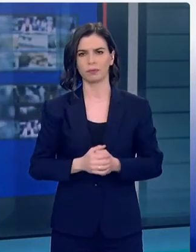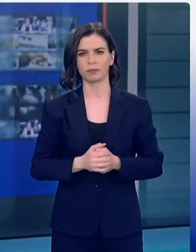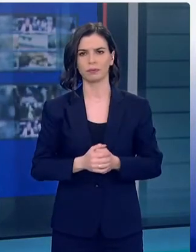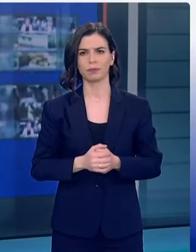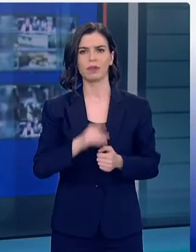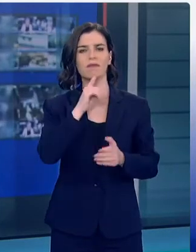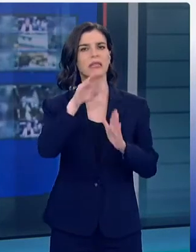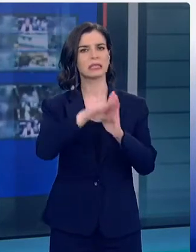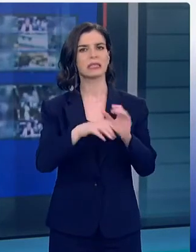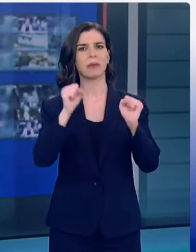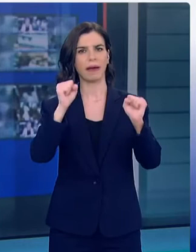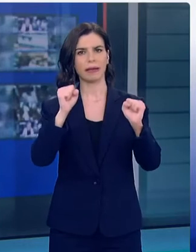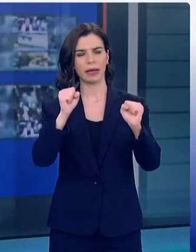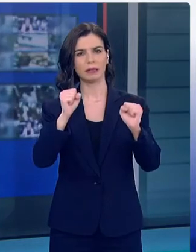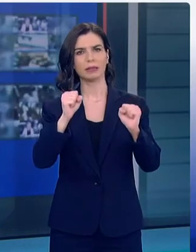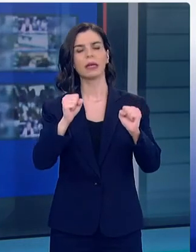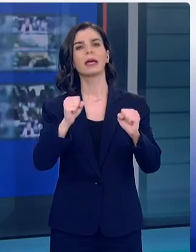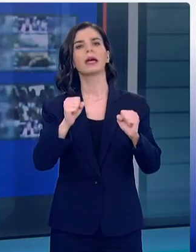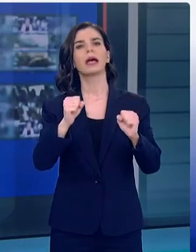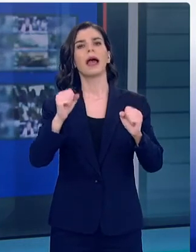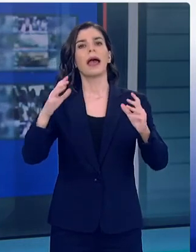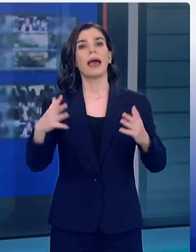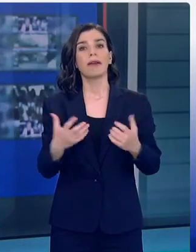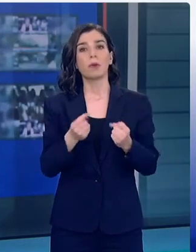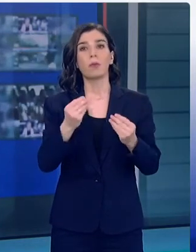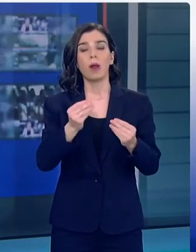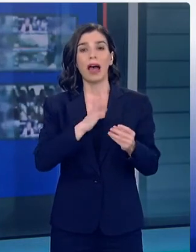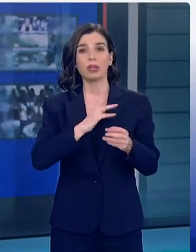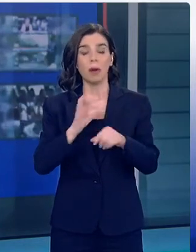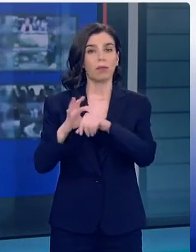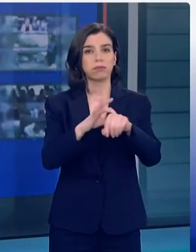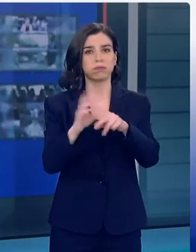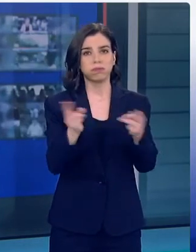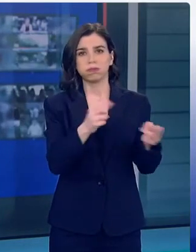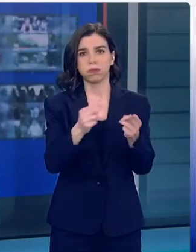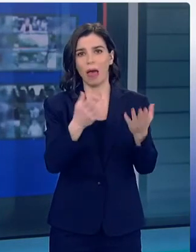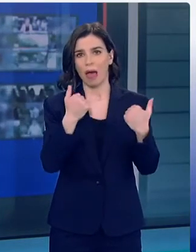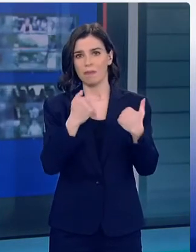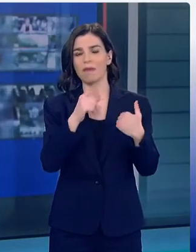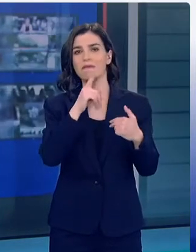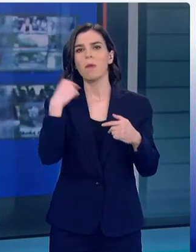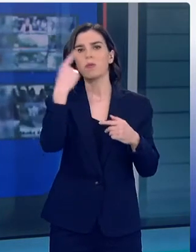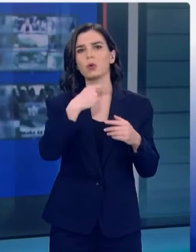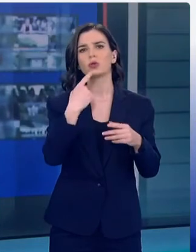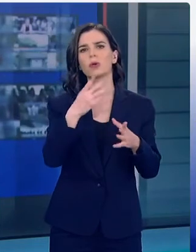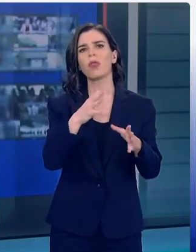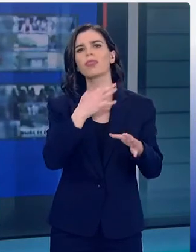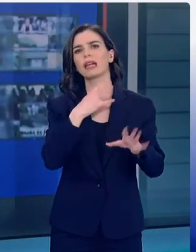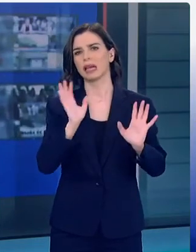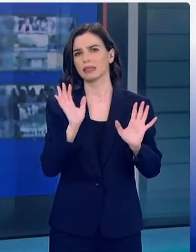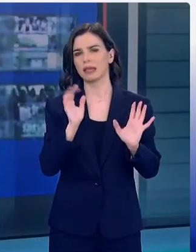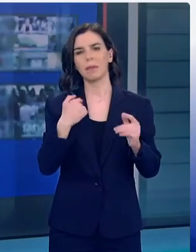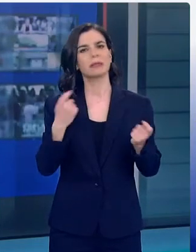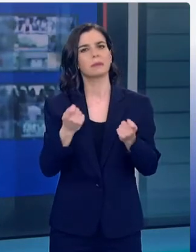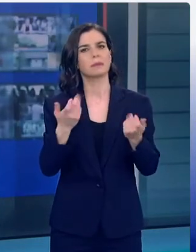αυτό, το σύστημα υγείας δεν δοκιμάστηκε τόσο ώστε την περίοδο αυτή, ώστε να έχει ανάγκη αυτό το προσωπικό. Εμείς τι έχουμε